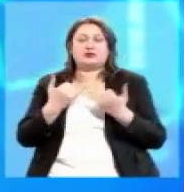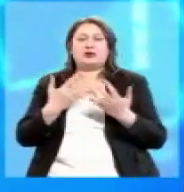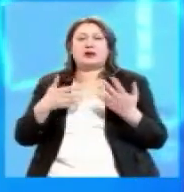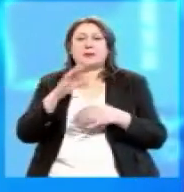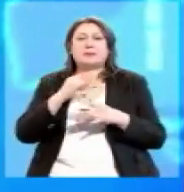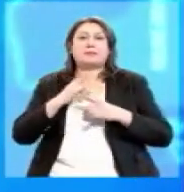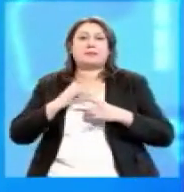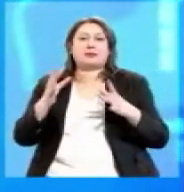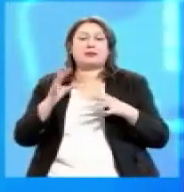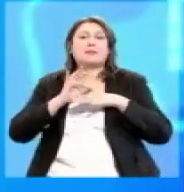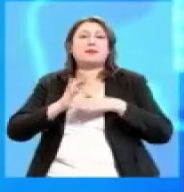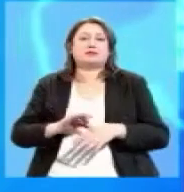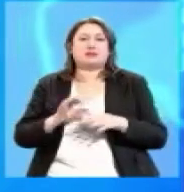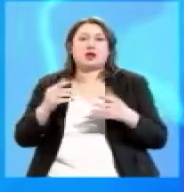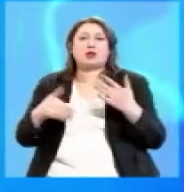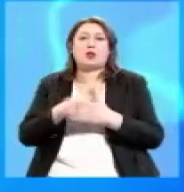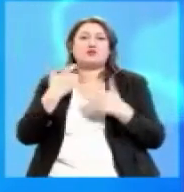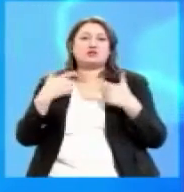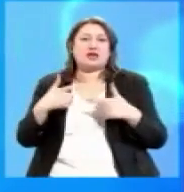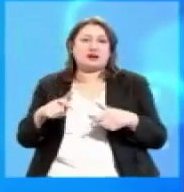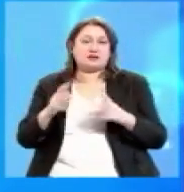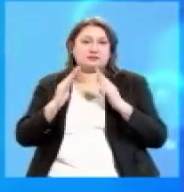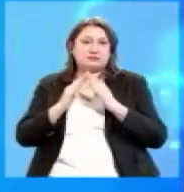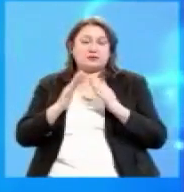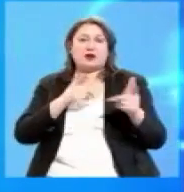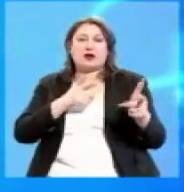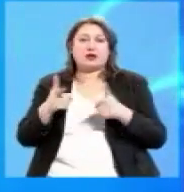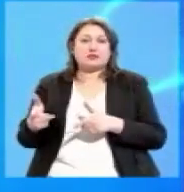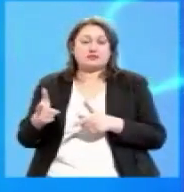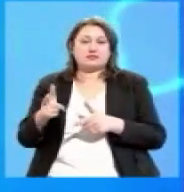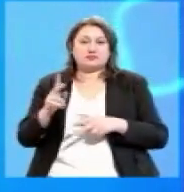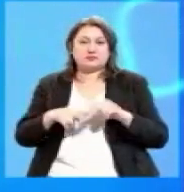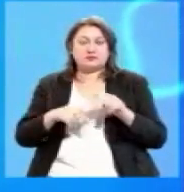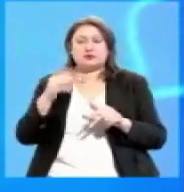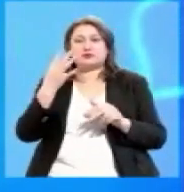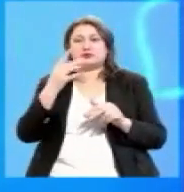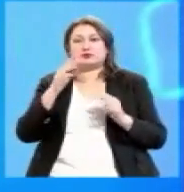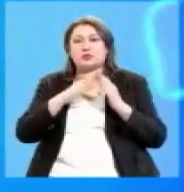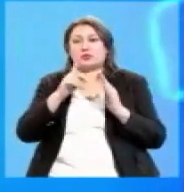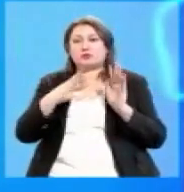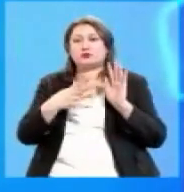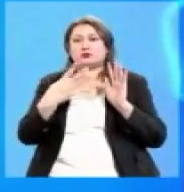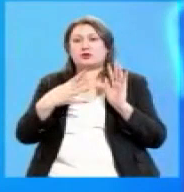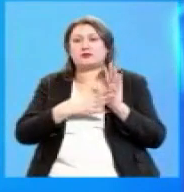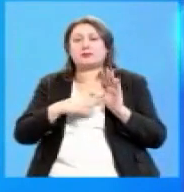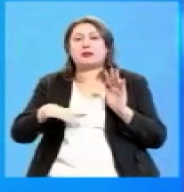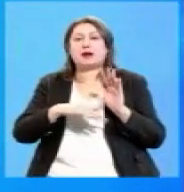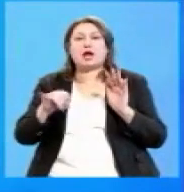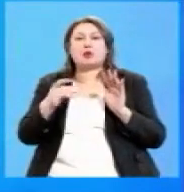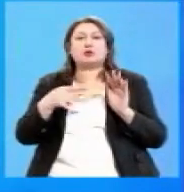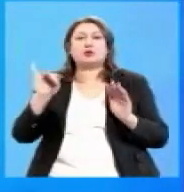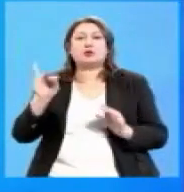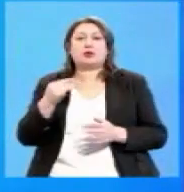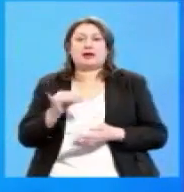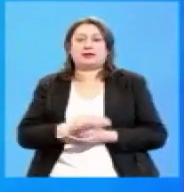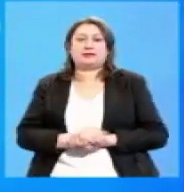нөмірі 49-шы көп қабатты тұрғын үй қолданысқа беріліп, облыс әкімі пәтер кілттерін табыстады. Тұрғын үй нұрлы жер бағдарламасы